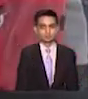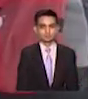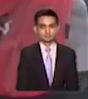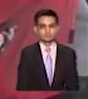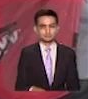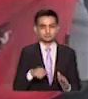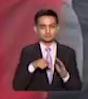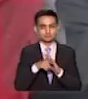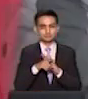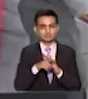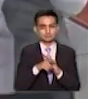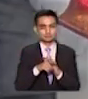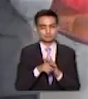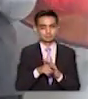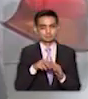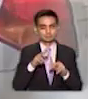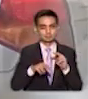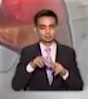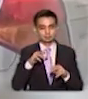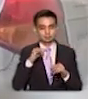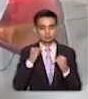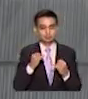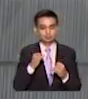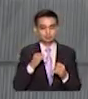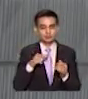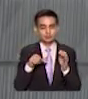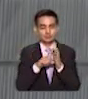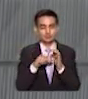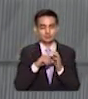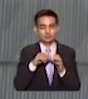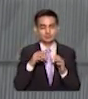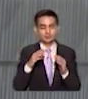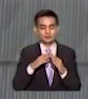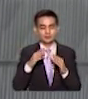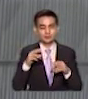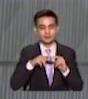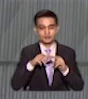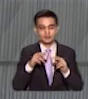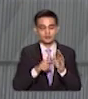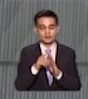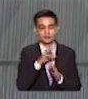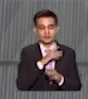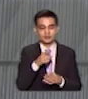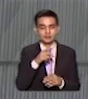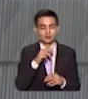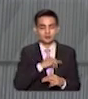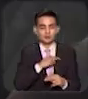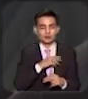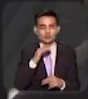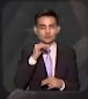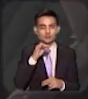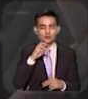Шарп құрылыс платит плохо. Алтыншар 2 тұрғын үйінің құрылысында қосымша мердігер болып жұмыс жүргізетін